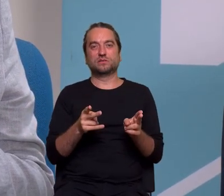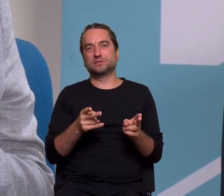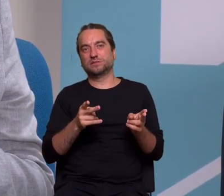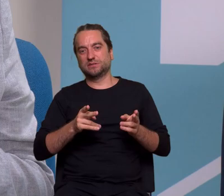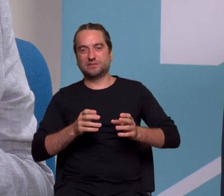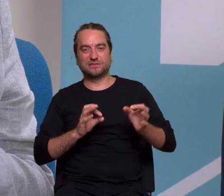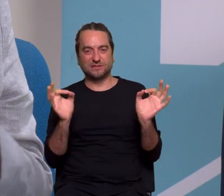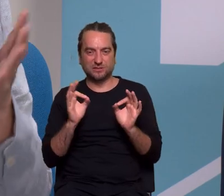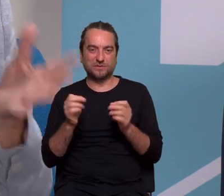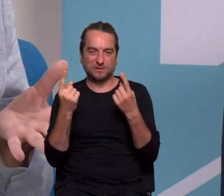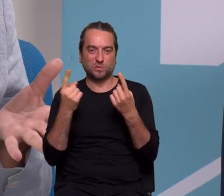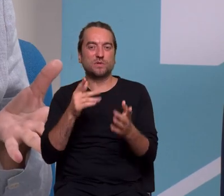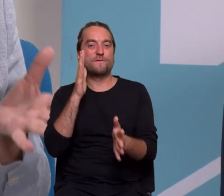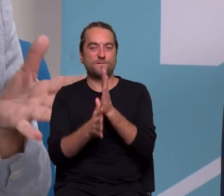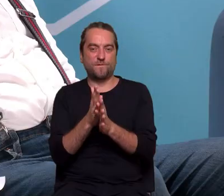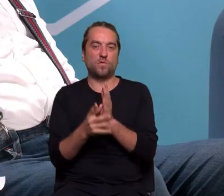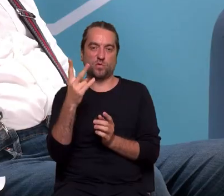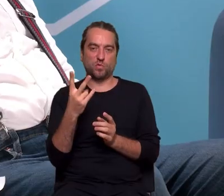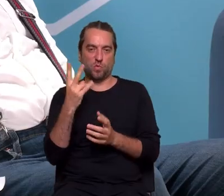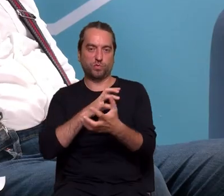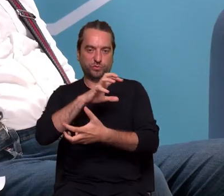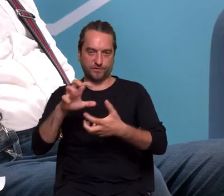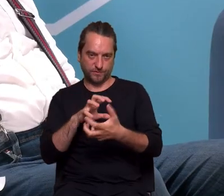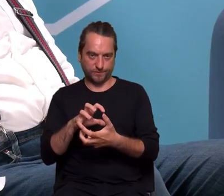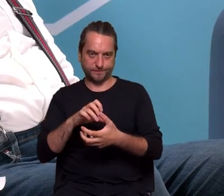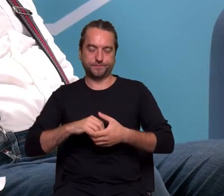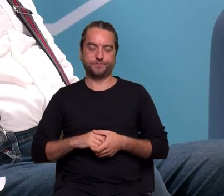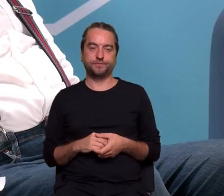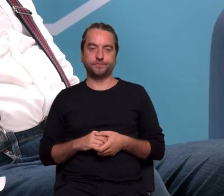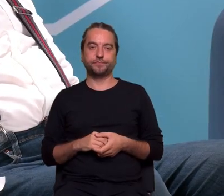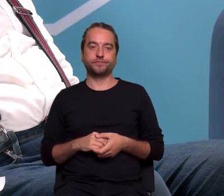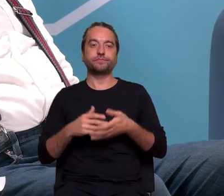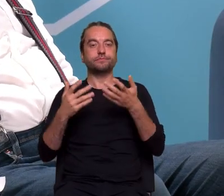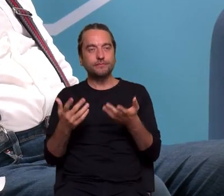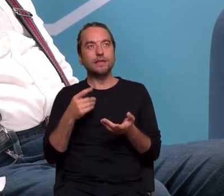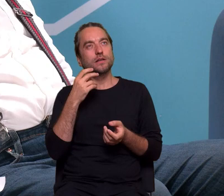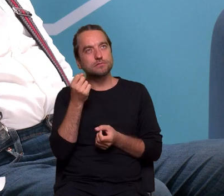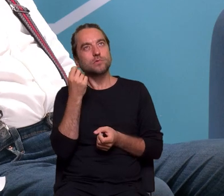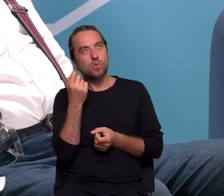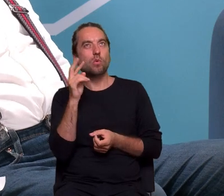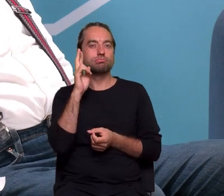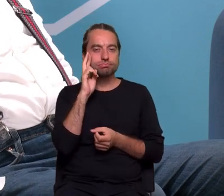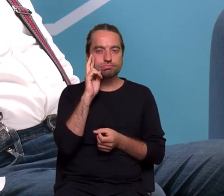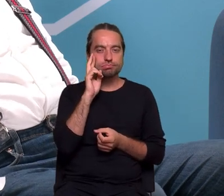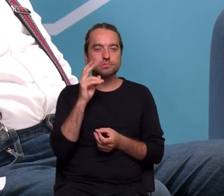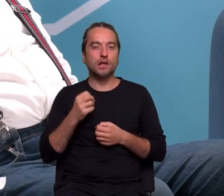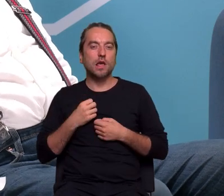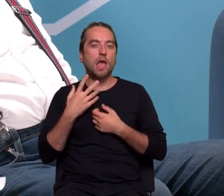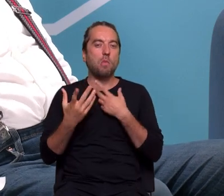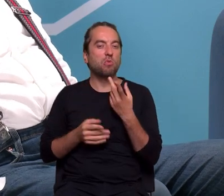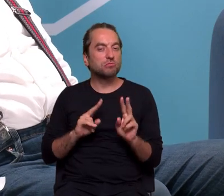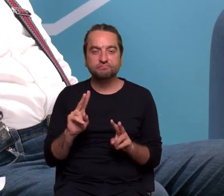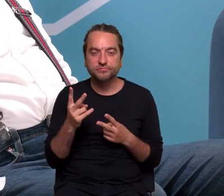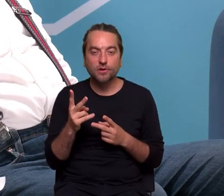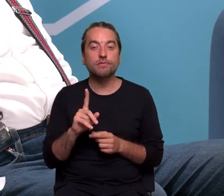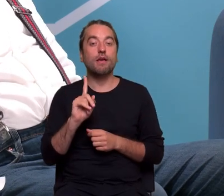wydarzeniach II wojny światowej. Więc wydaje mi się, że trochę rozumiem, skąd się te emocje